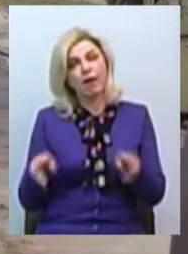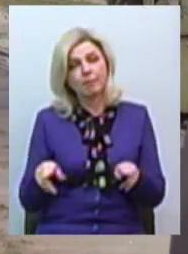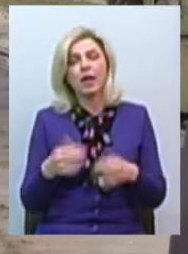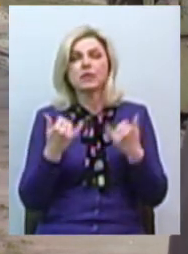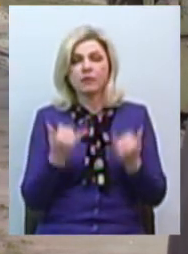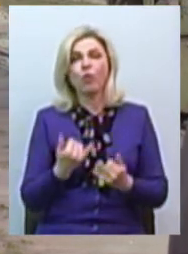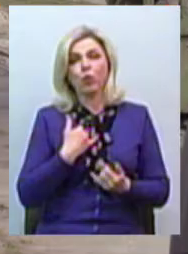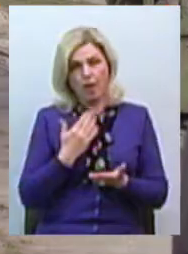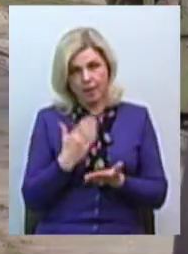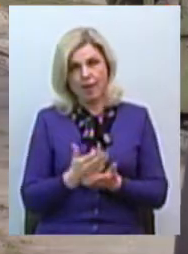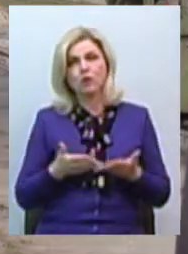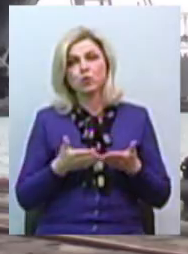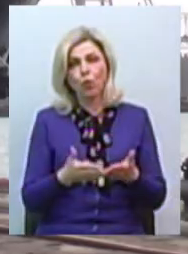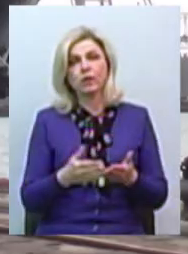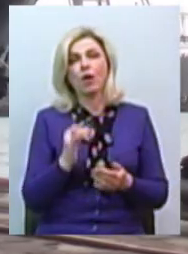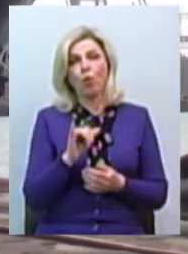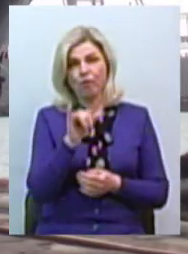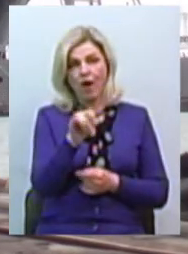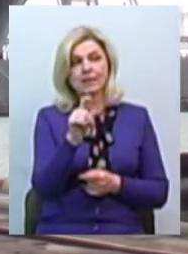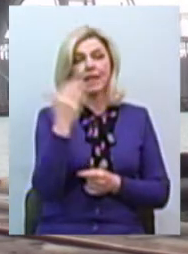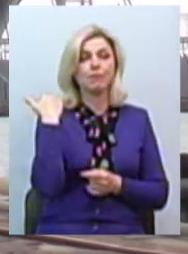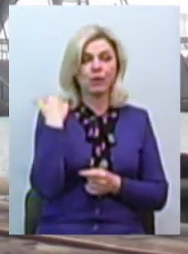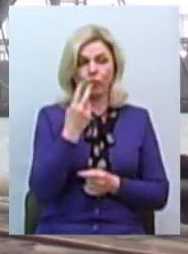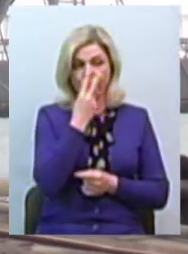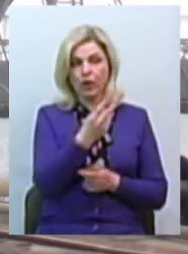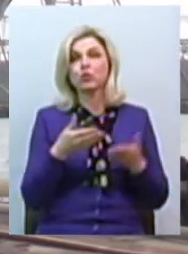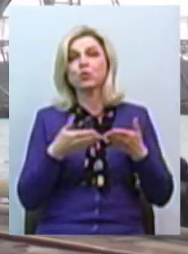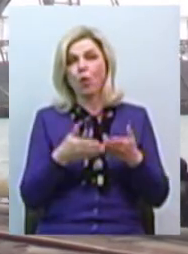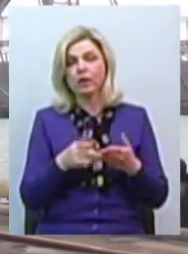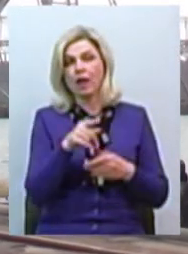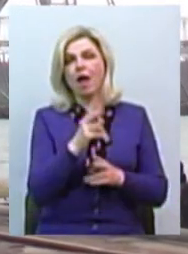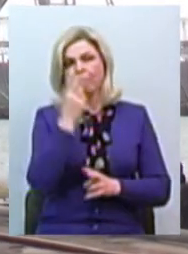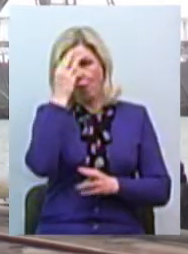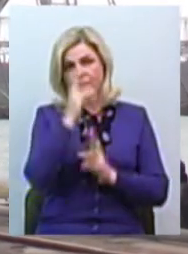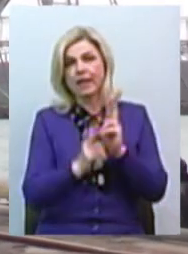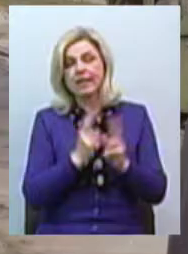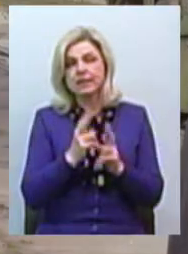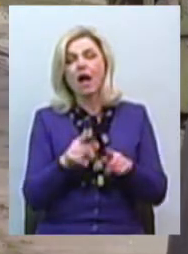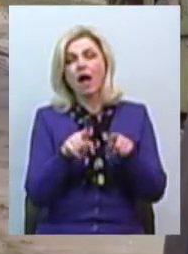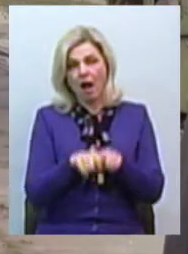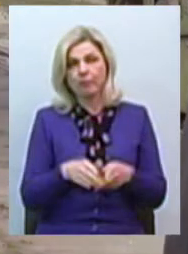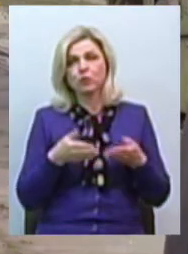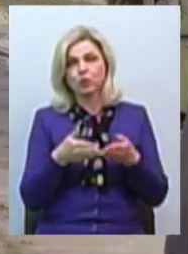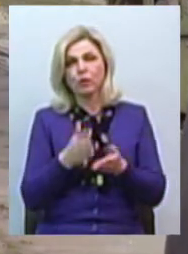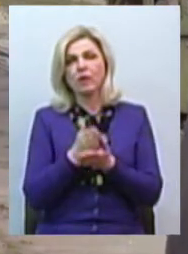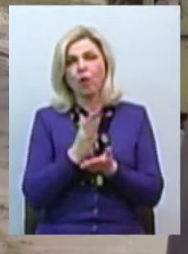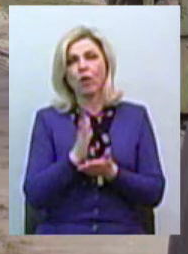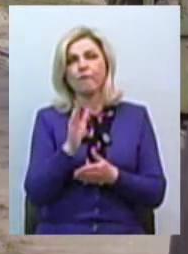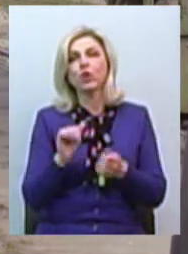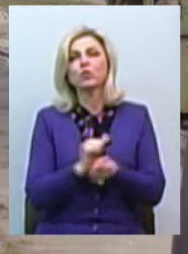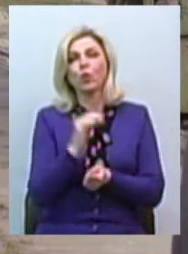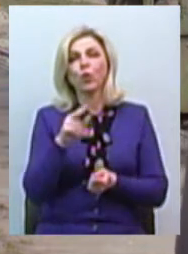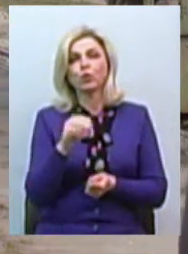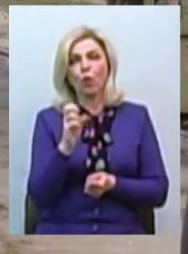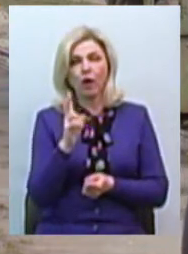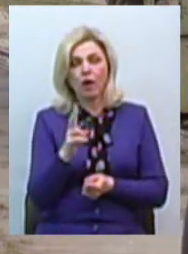у нас є судно. Ось буквально у вас за спиною є судно, що вийшло з модернізації. Аналогічне судно сьогодні знаходиться в сухому доці. Це